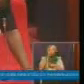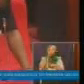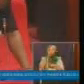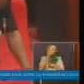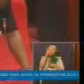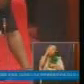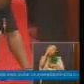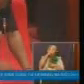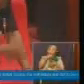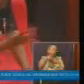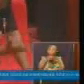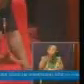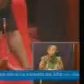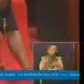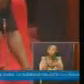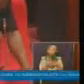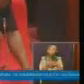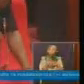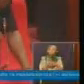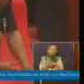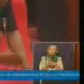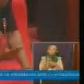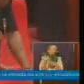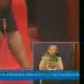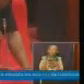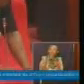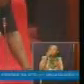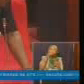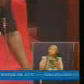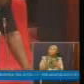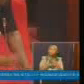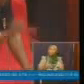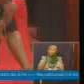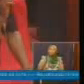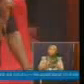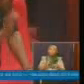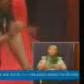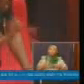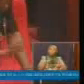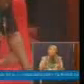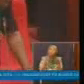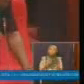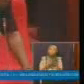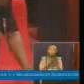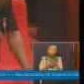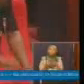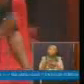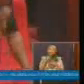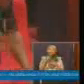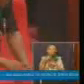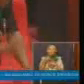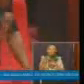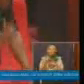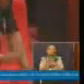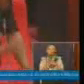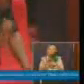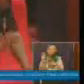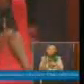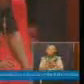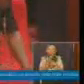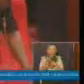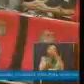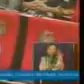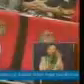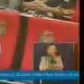Tumeenda kwenye uteuzi wa wajumbe. Mwenyekiti tulimpa mamlaka ya kuteua, ameteua wajumbe, wakasema usipowafuta hao tutajitoa na mchakato